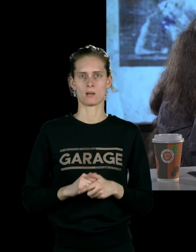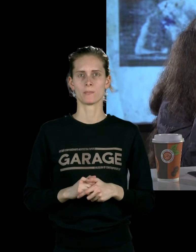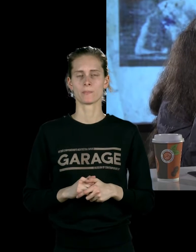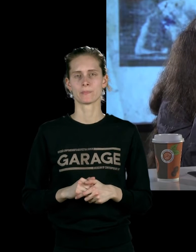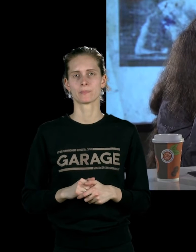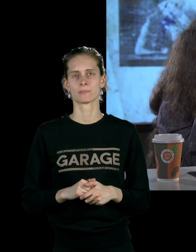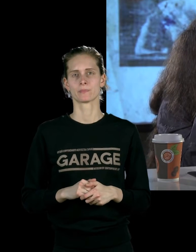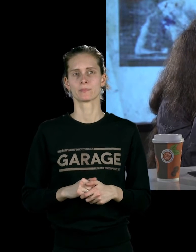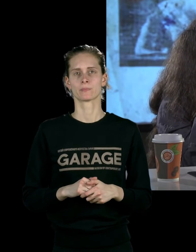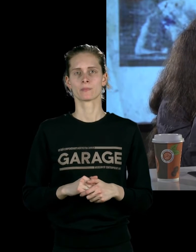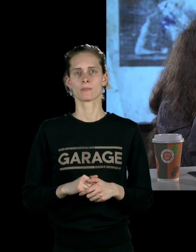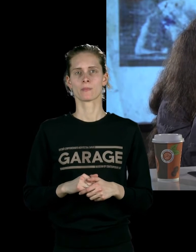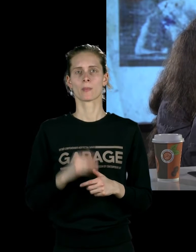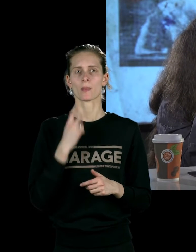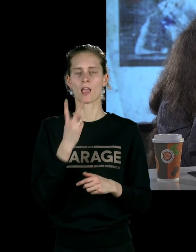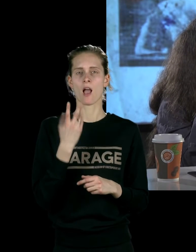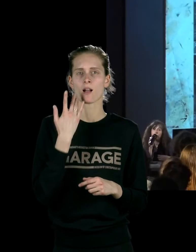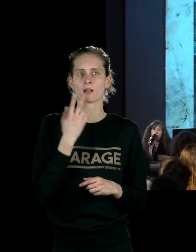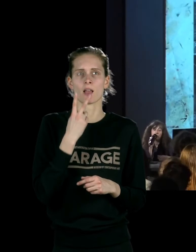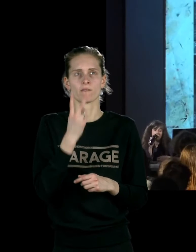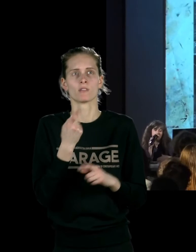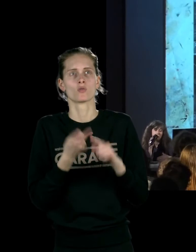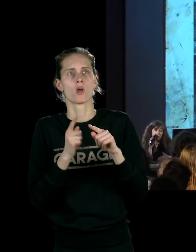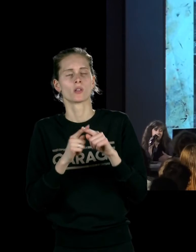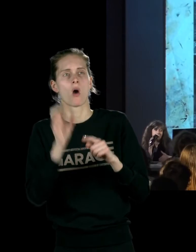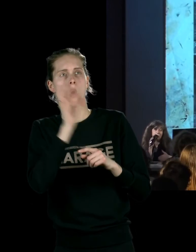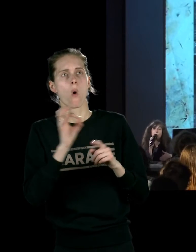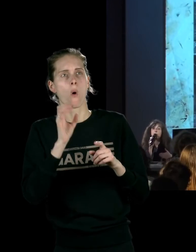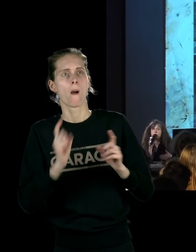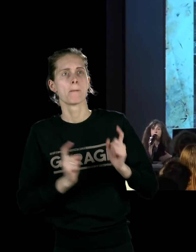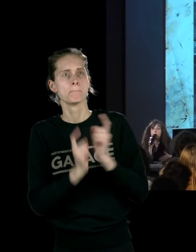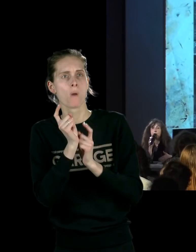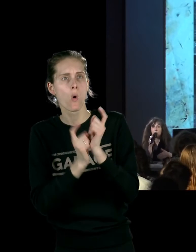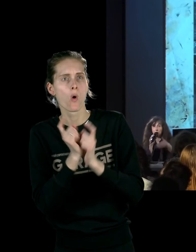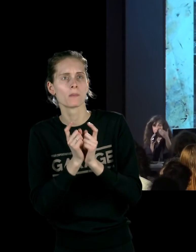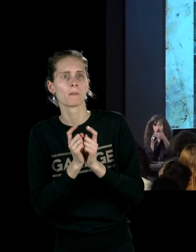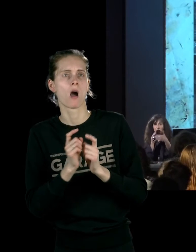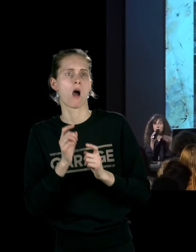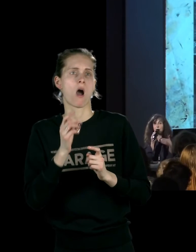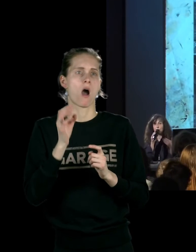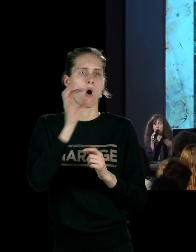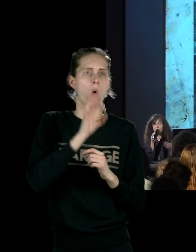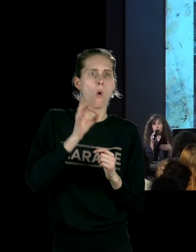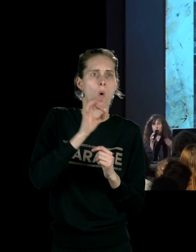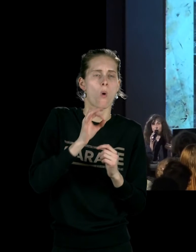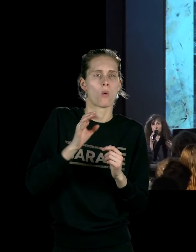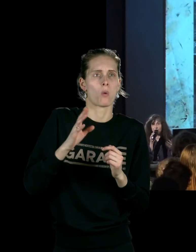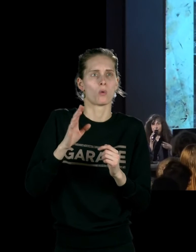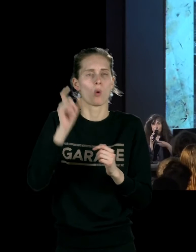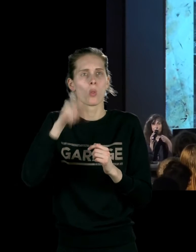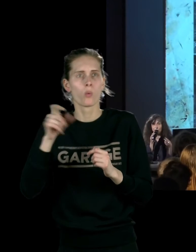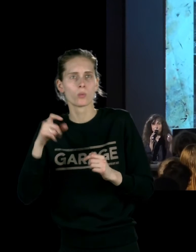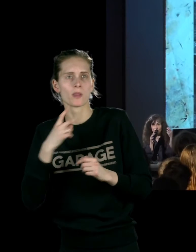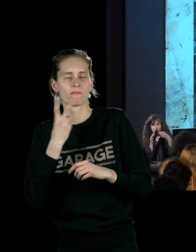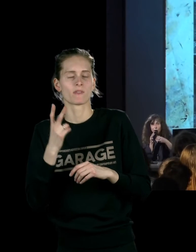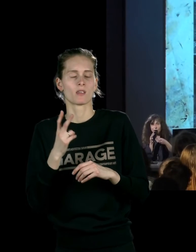или о столкновении, о борьбе. Это всегда история о том, как нарушаются границы, разделяющие тела, нарушаются